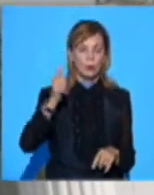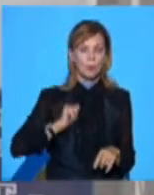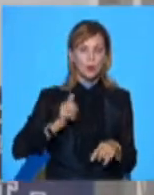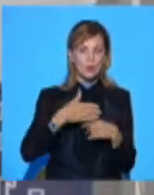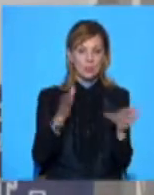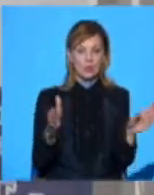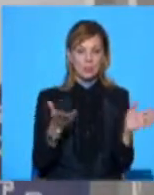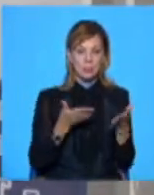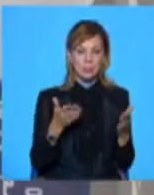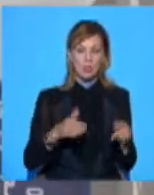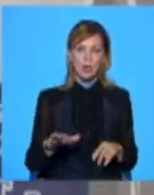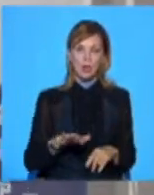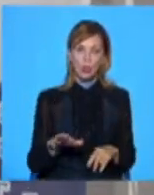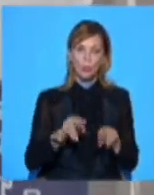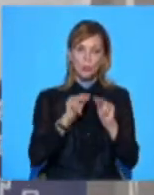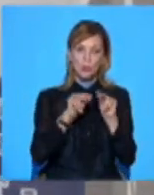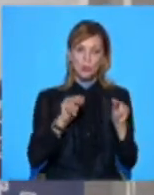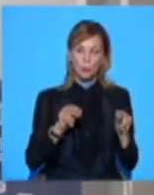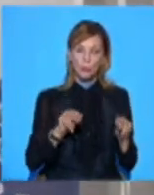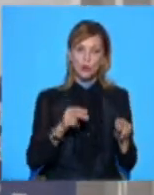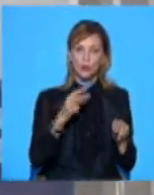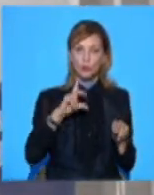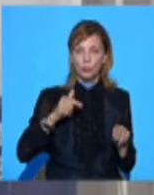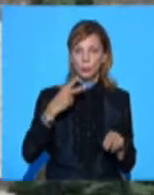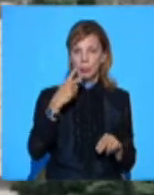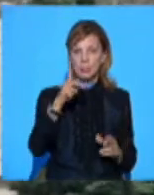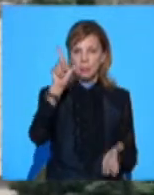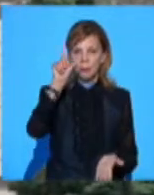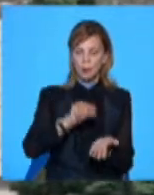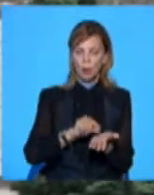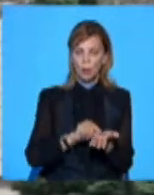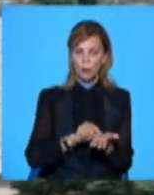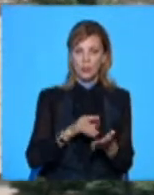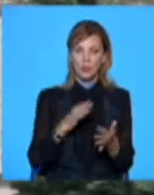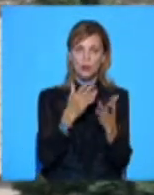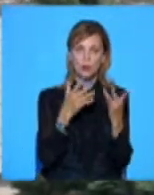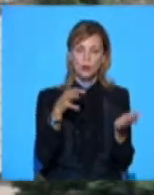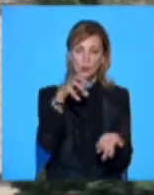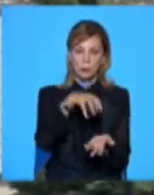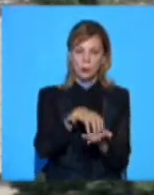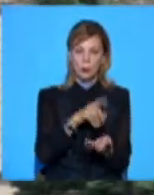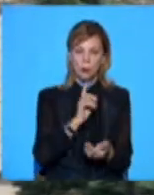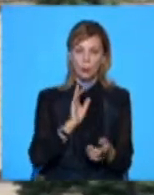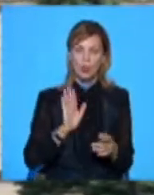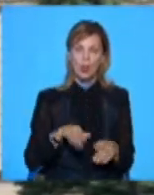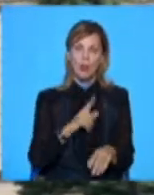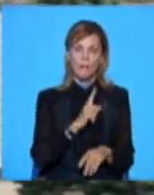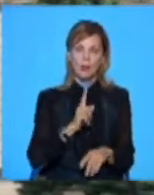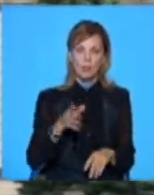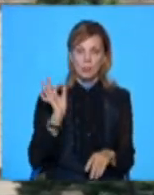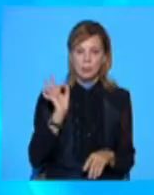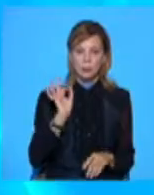părinți și profesori vor cunoaște oferta educațională a facultăților și numărul de locuri la fiecare specializare.